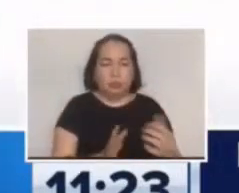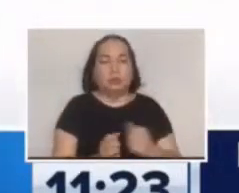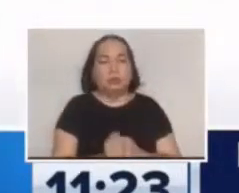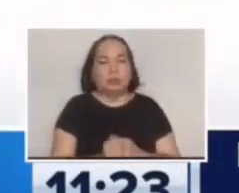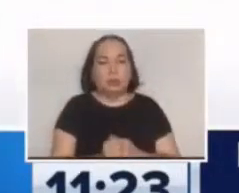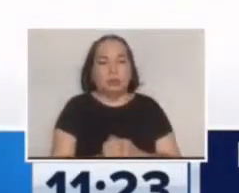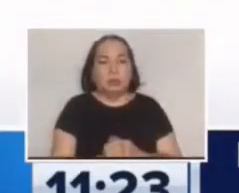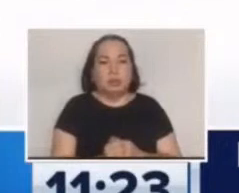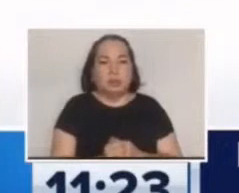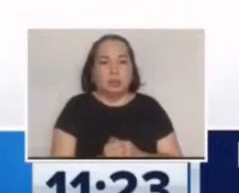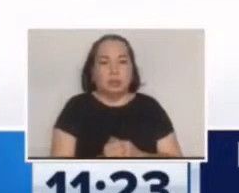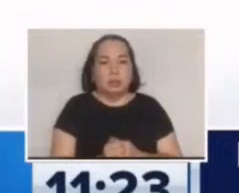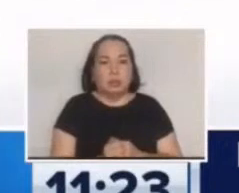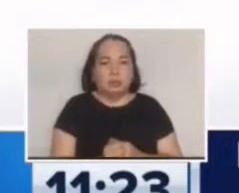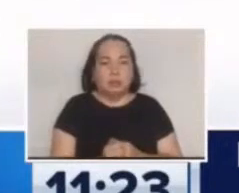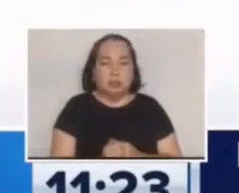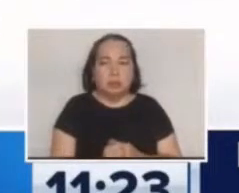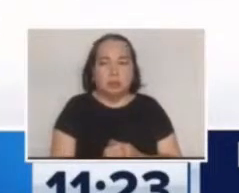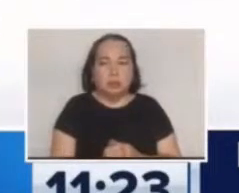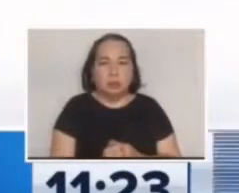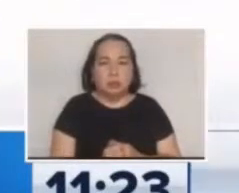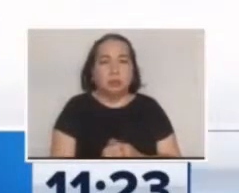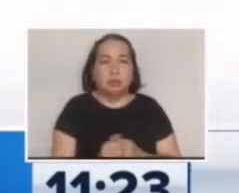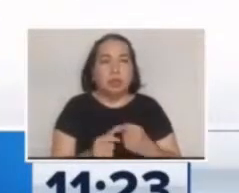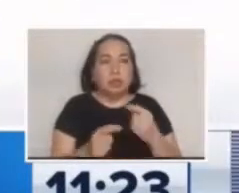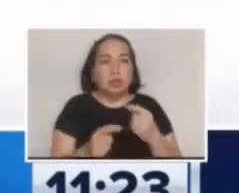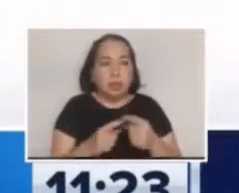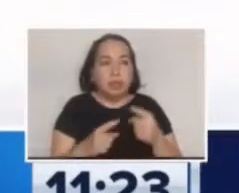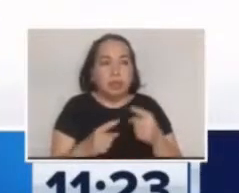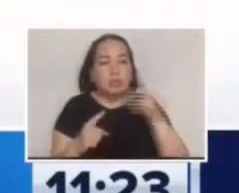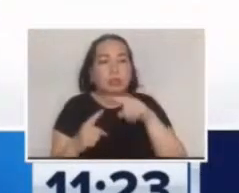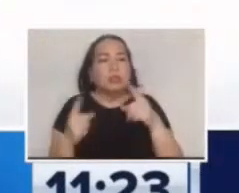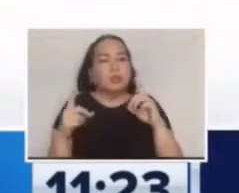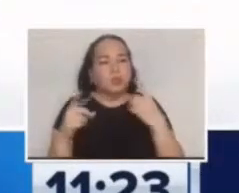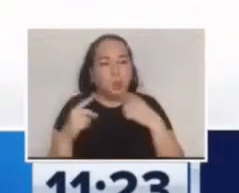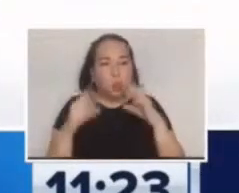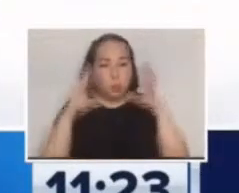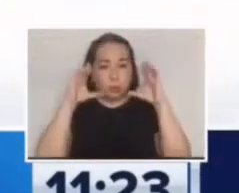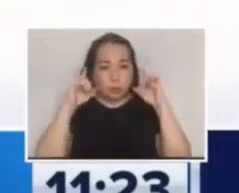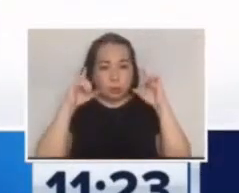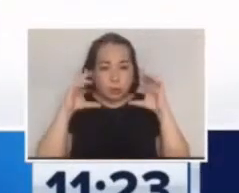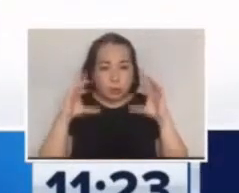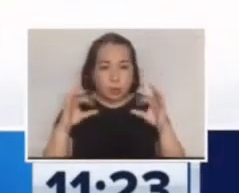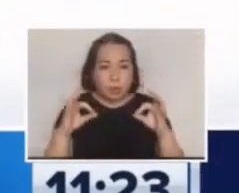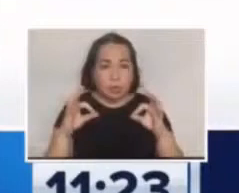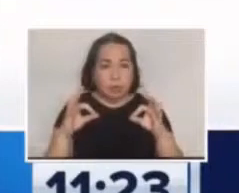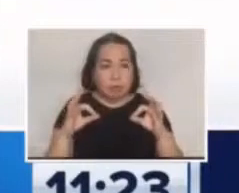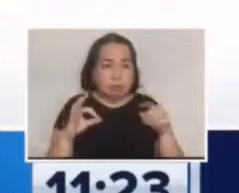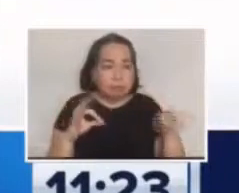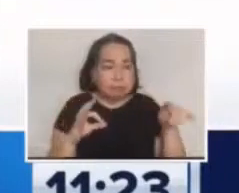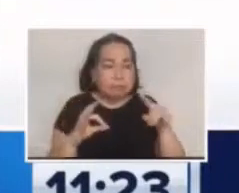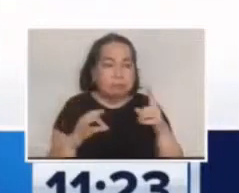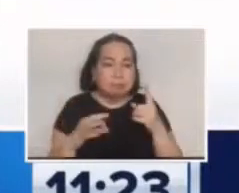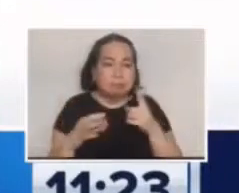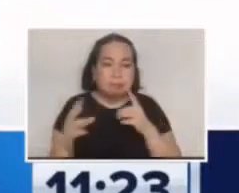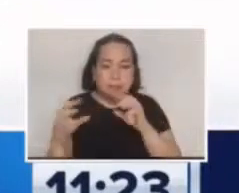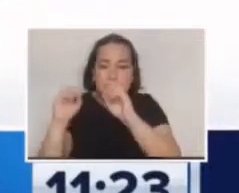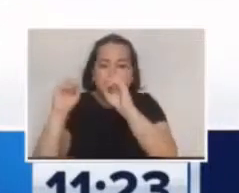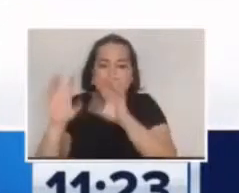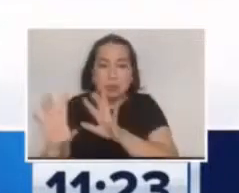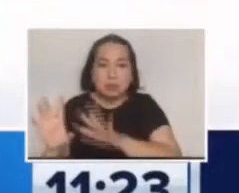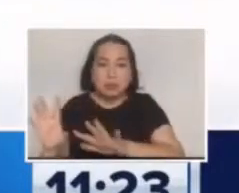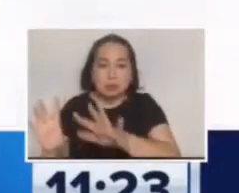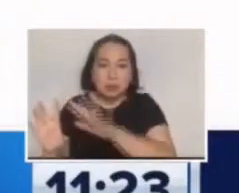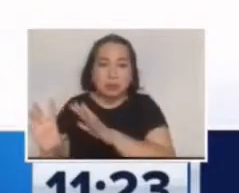survey ng mga kondisyon ng mga bawat isang mag-aral at saka yung kanyang household, kung mayroon ba siyang